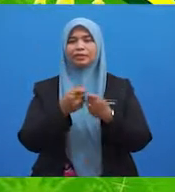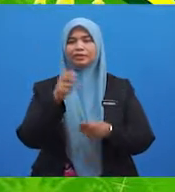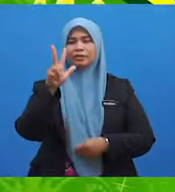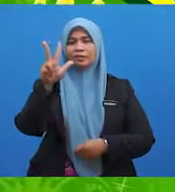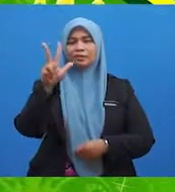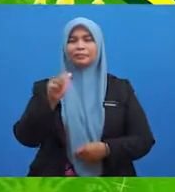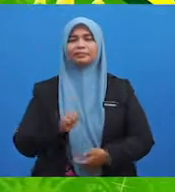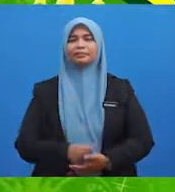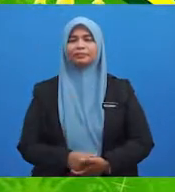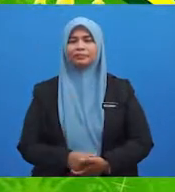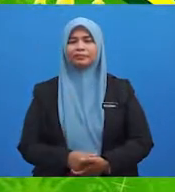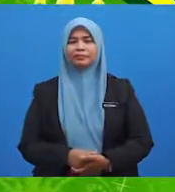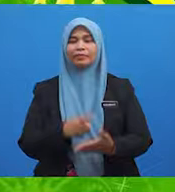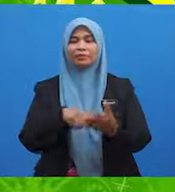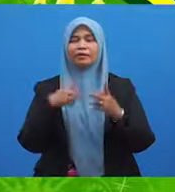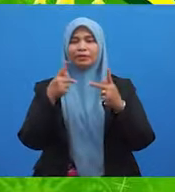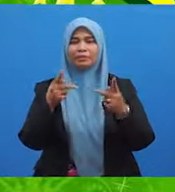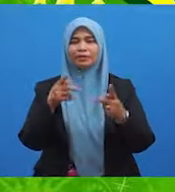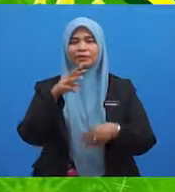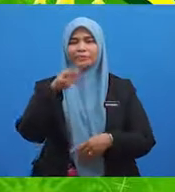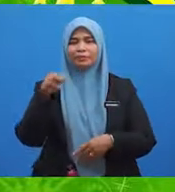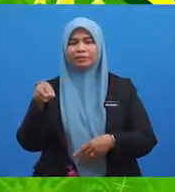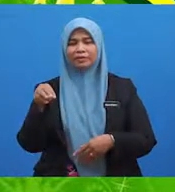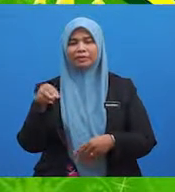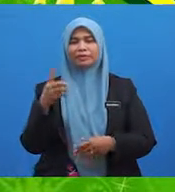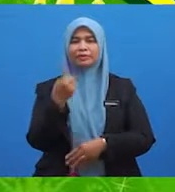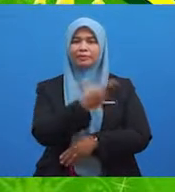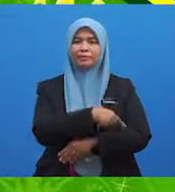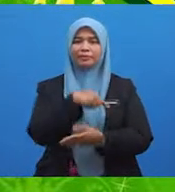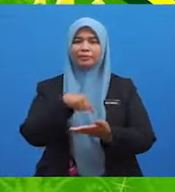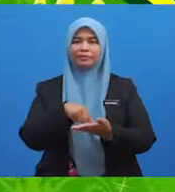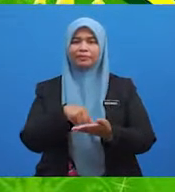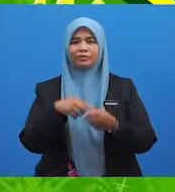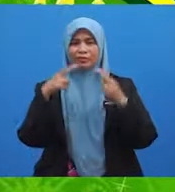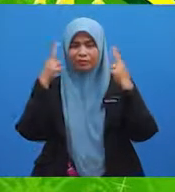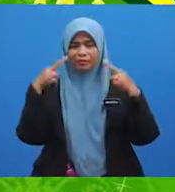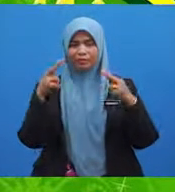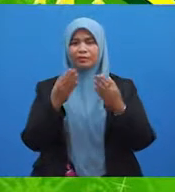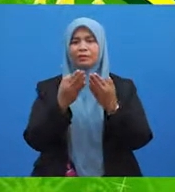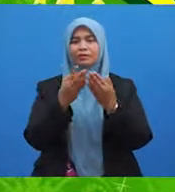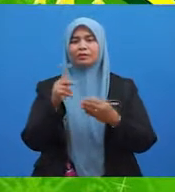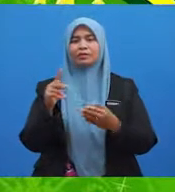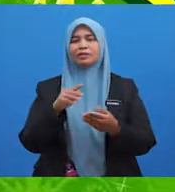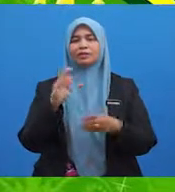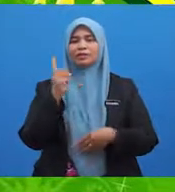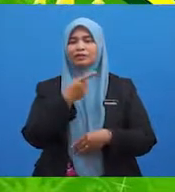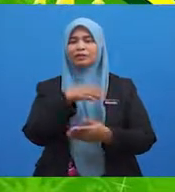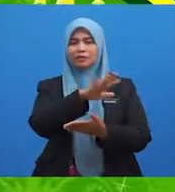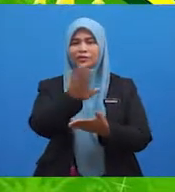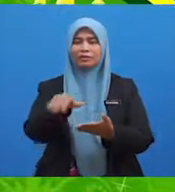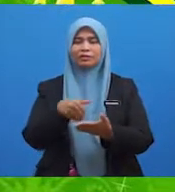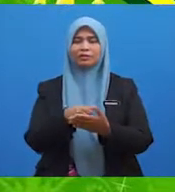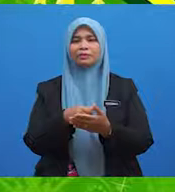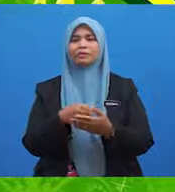tingkatan 3. Apa khabar murid-murid Ustaz pada hari ini? Ustaz doakan kita semua beroleh